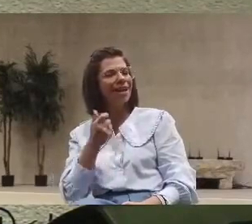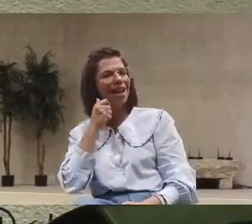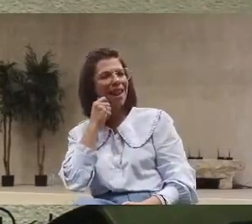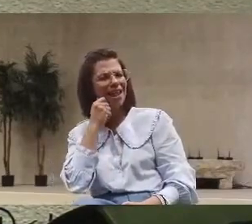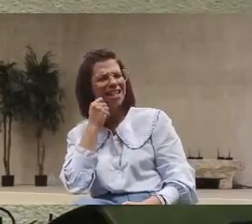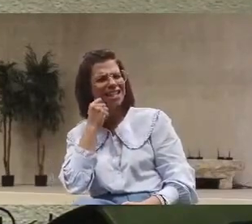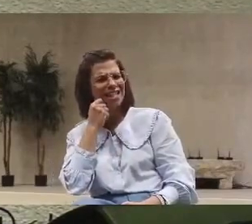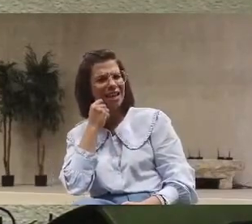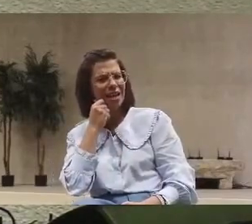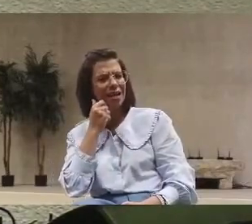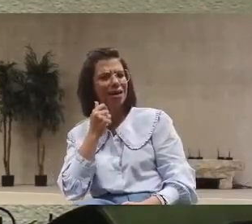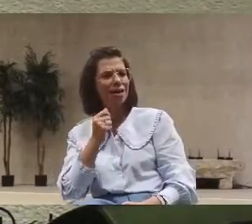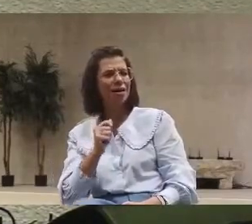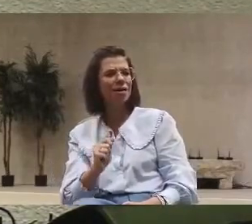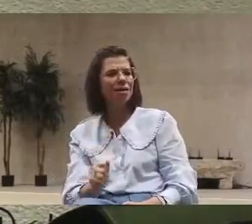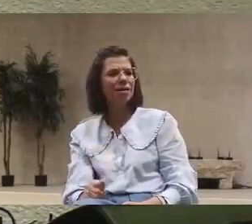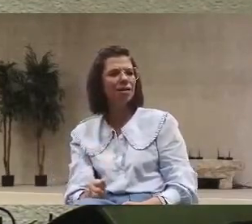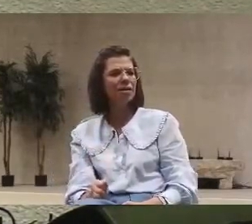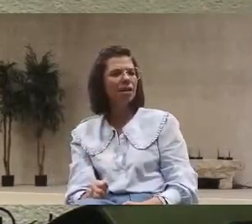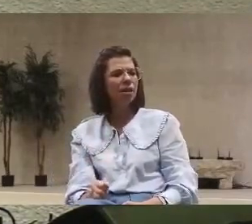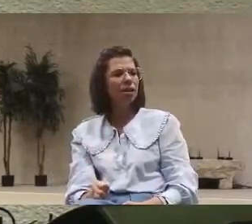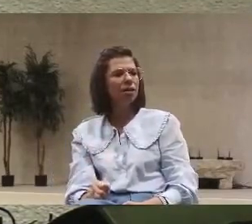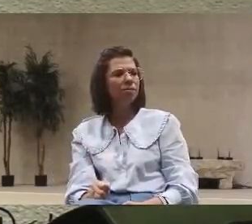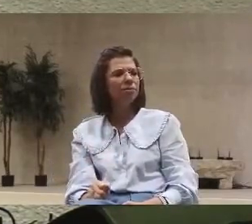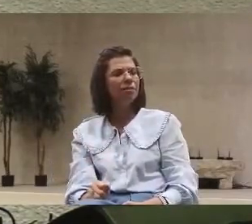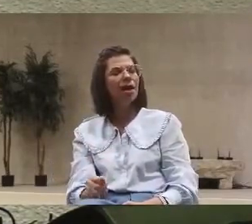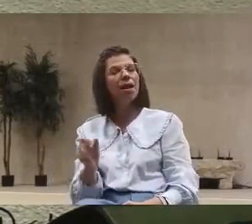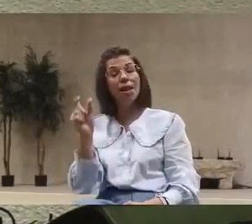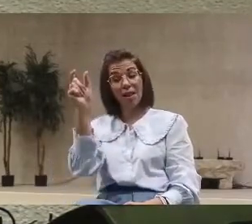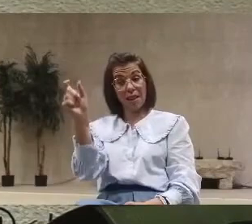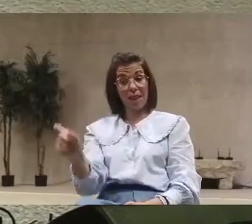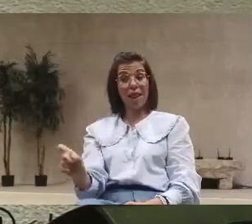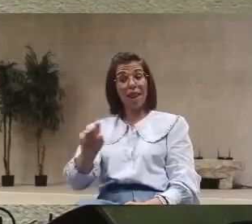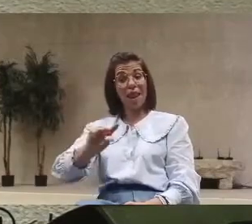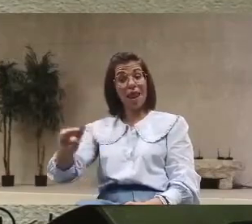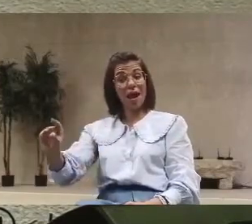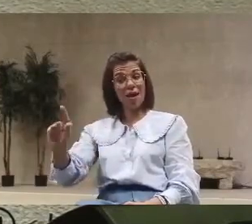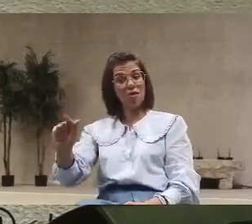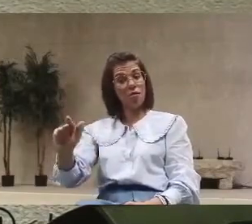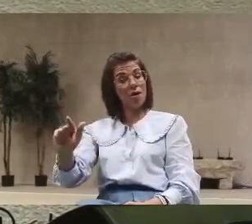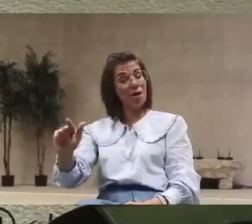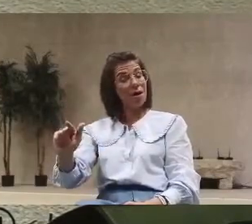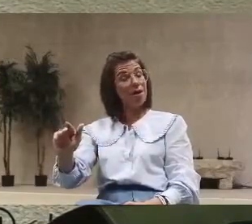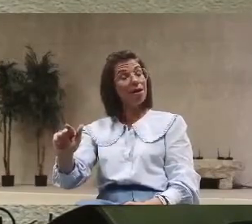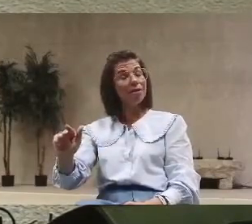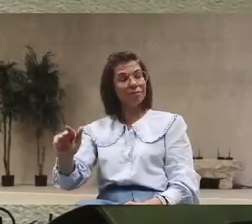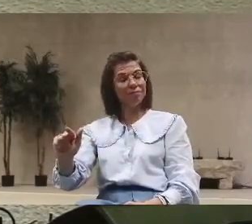si tu ne comprends pas bien la parole et la parole de la croix tu vas réveiller un monstre